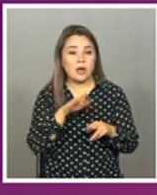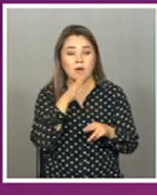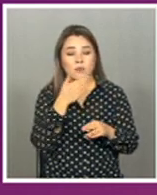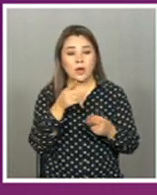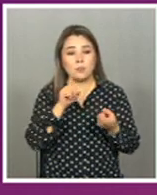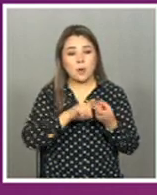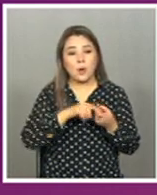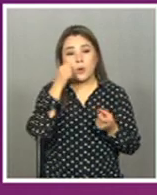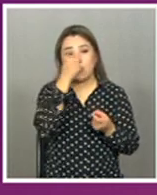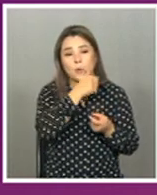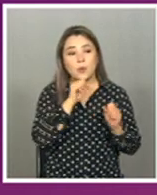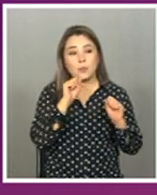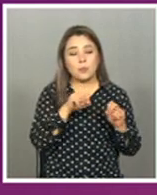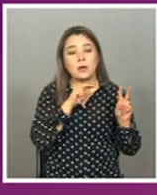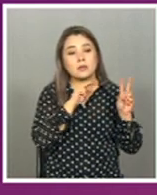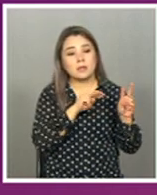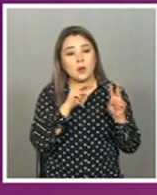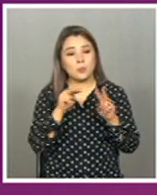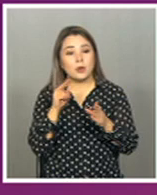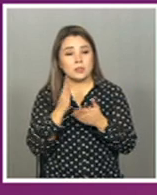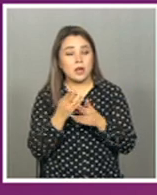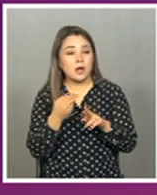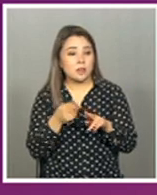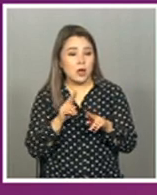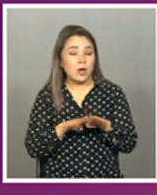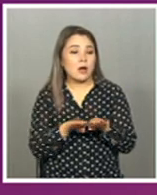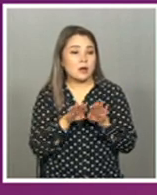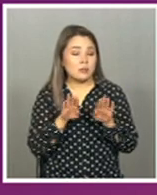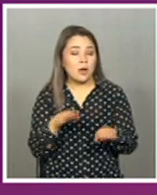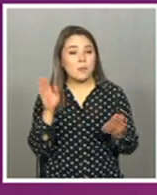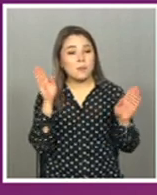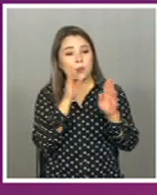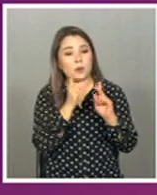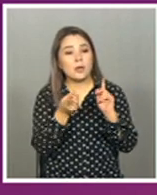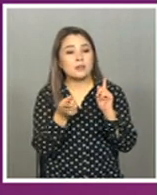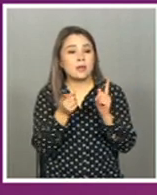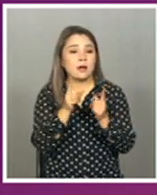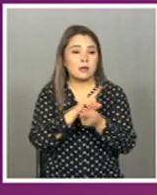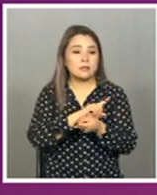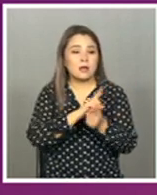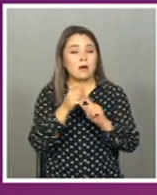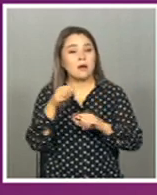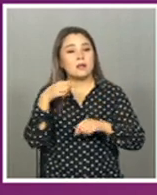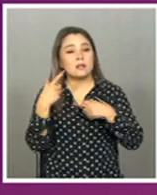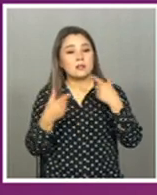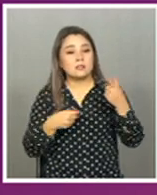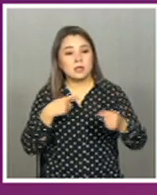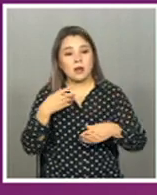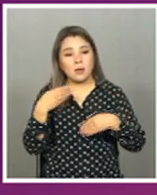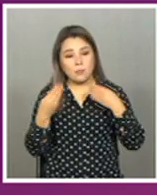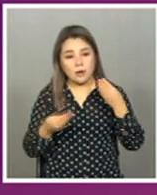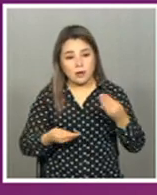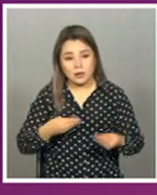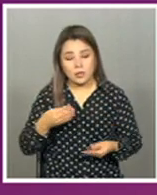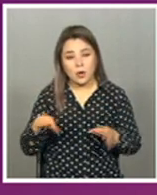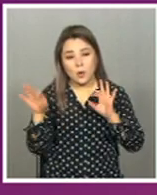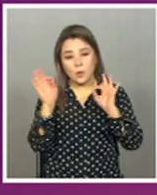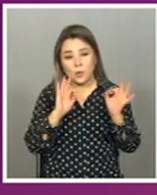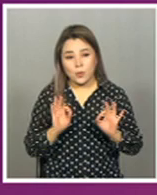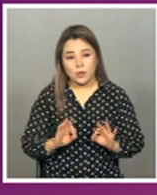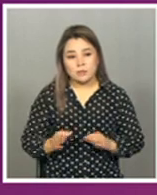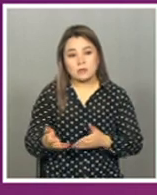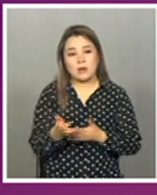мы можем наблюдать такое природное явление, как листопад. Осенью люди